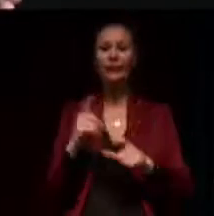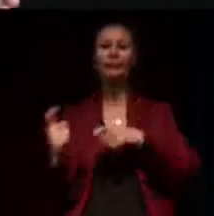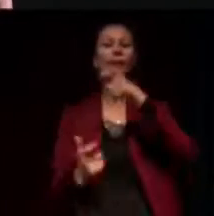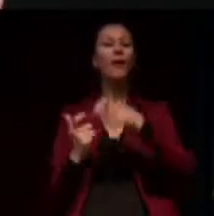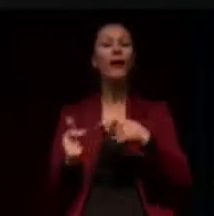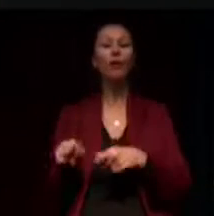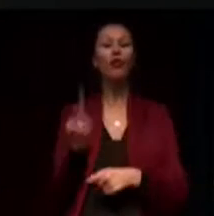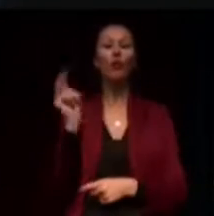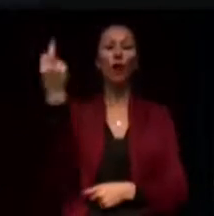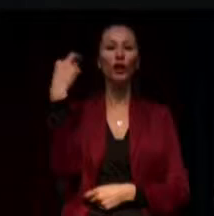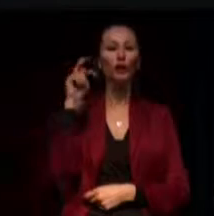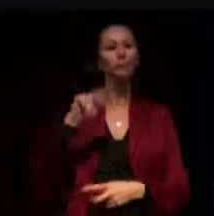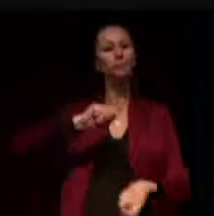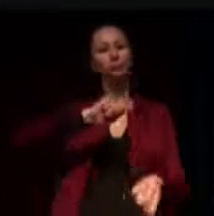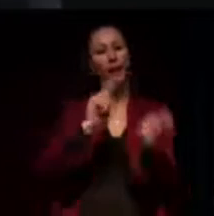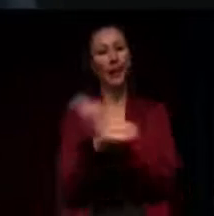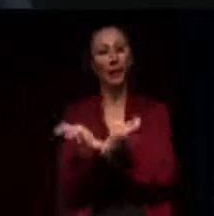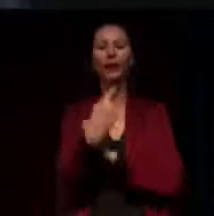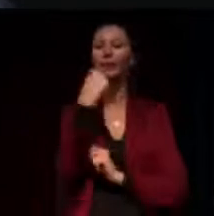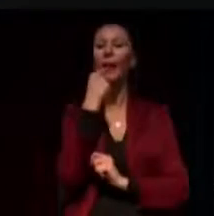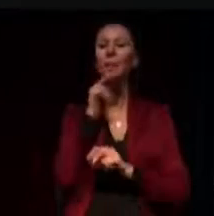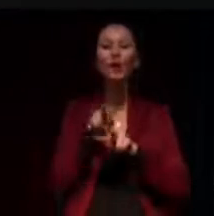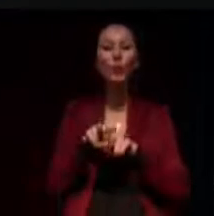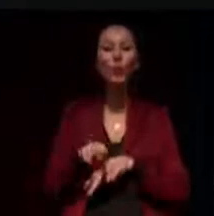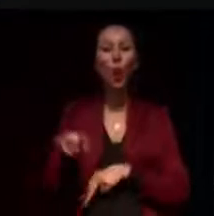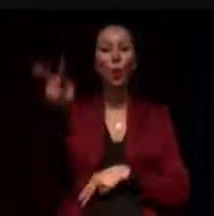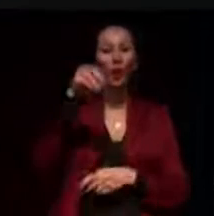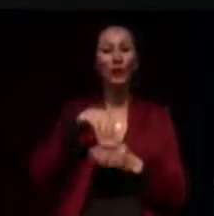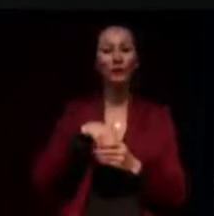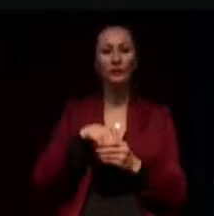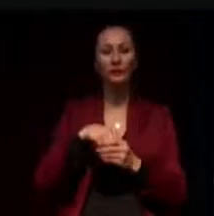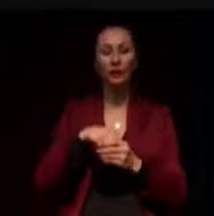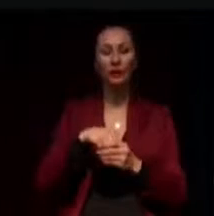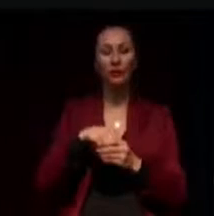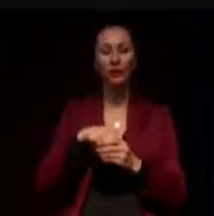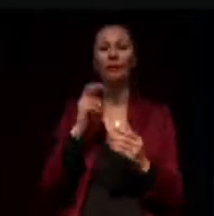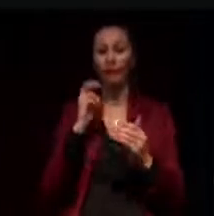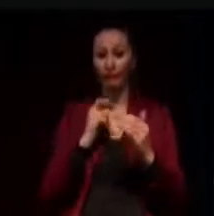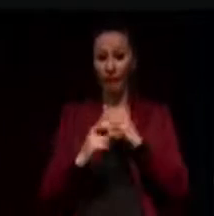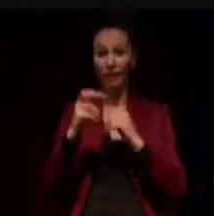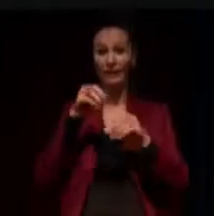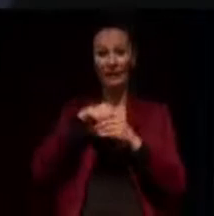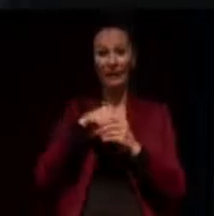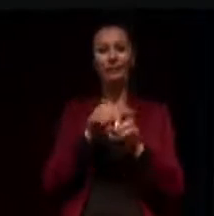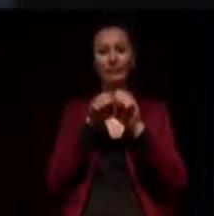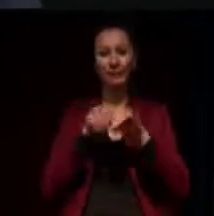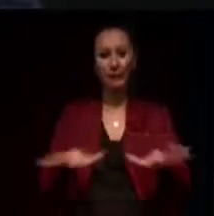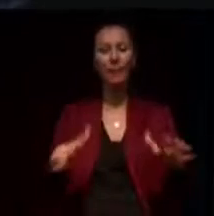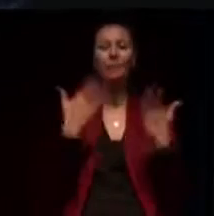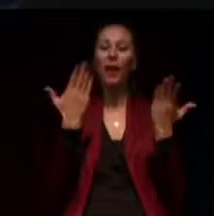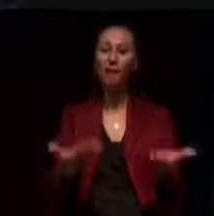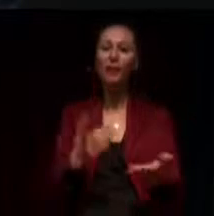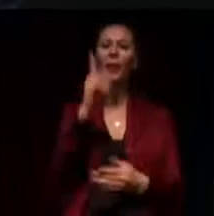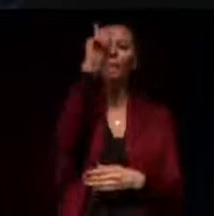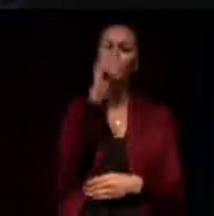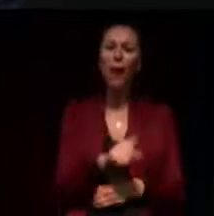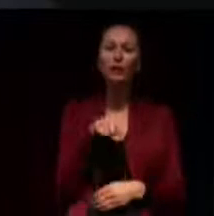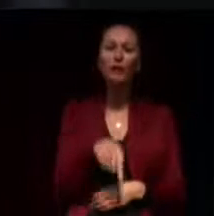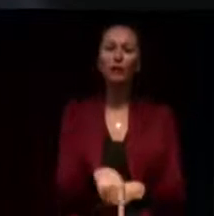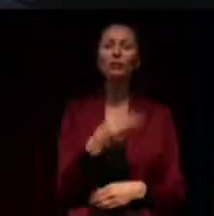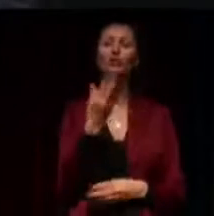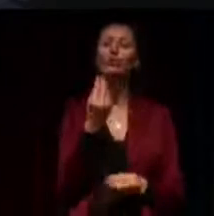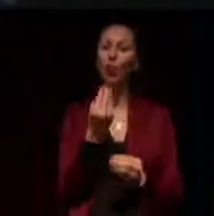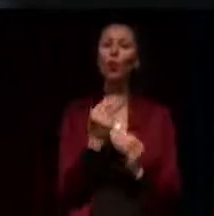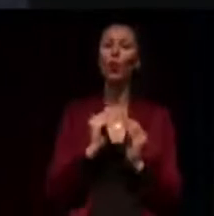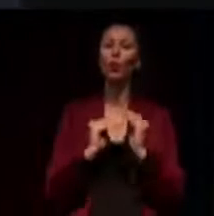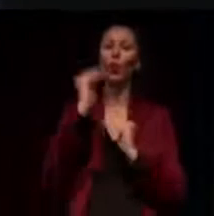tekerlekli ulaşımı yerine demir yollarını, raylı sistemleri geliştirirseniz evet başlangıç maliyeti yüksek olabilir